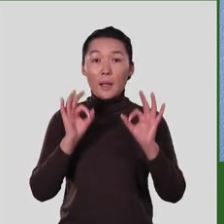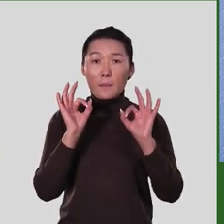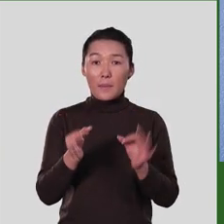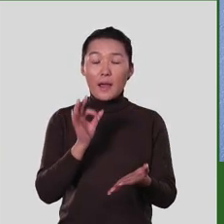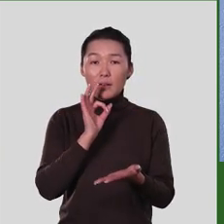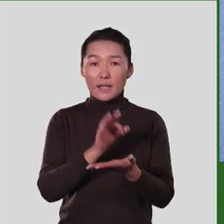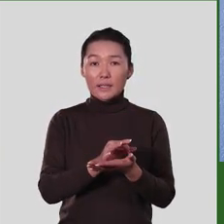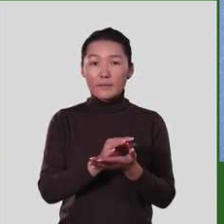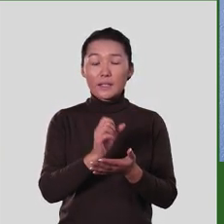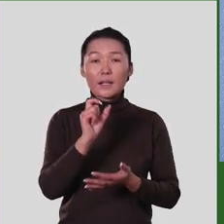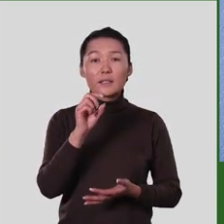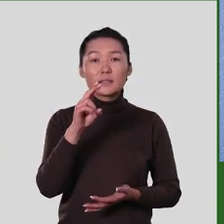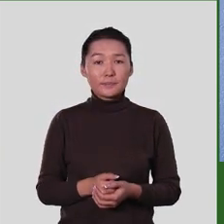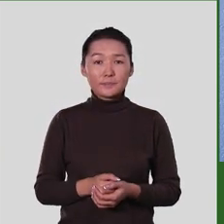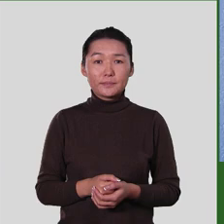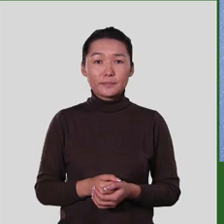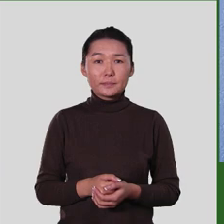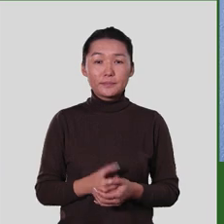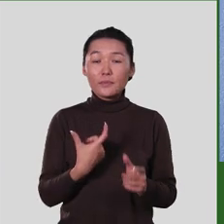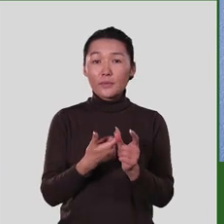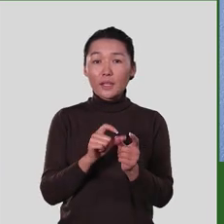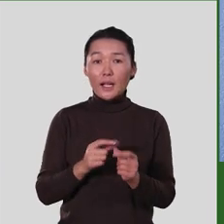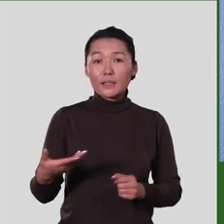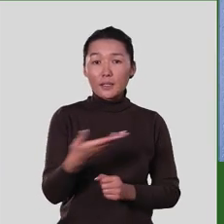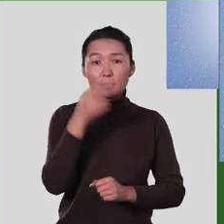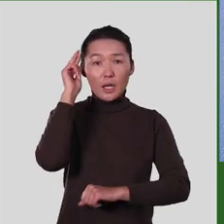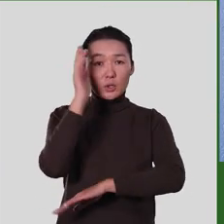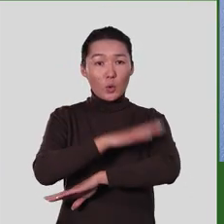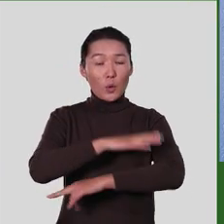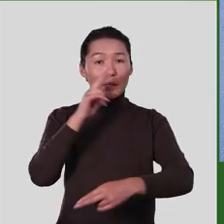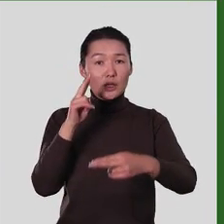Правильный ответ – скребом. На этом наш урок